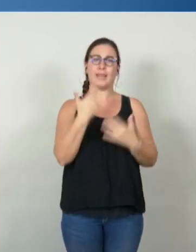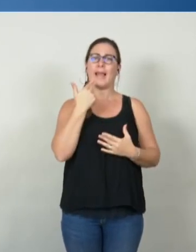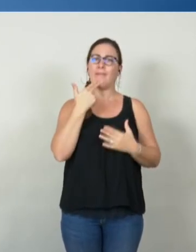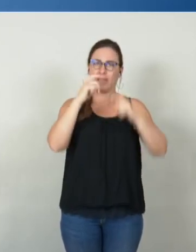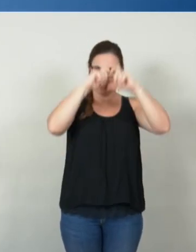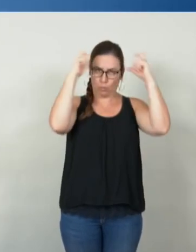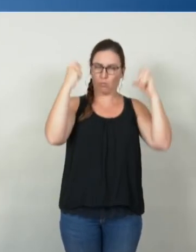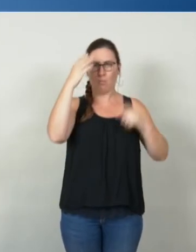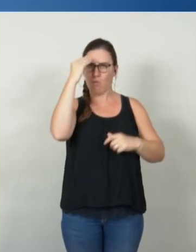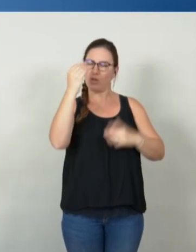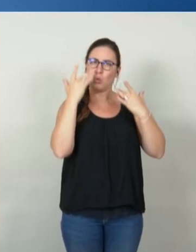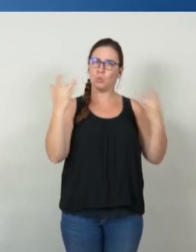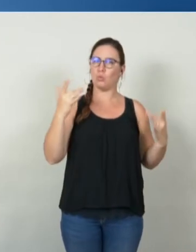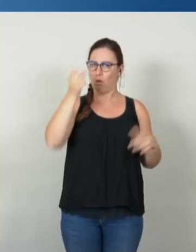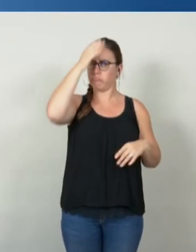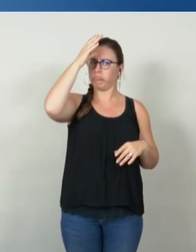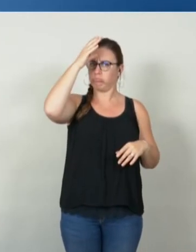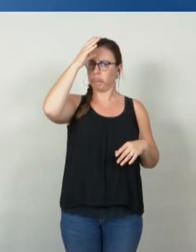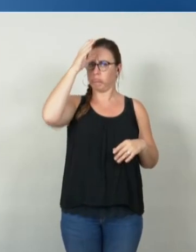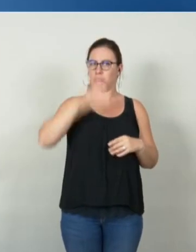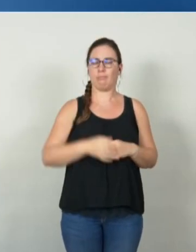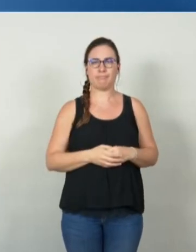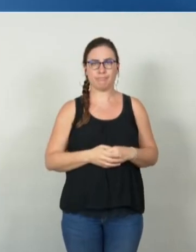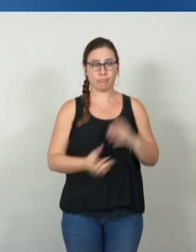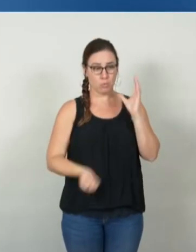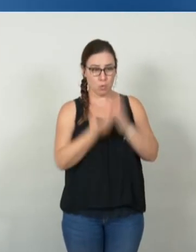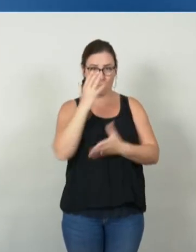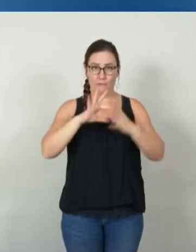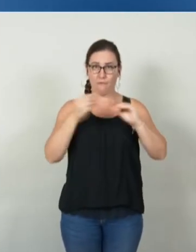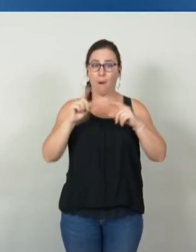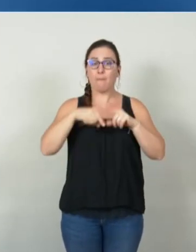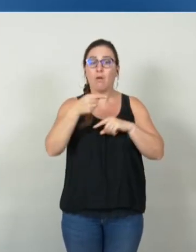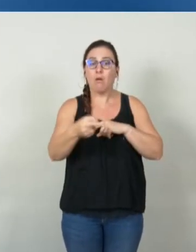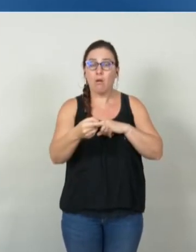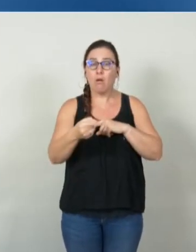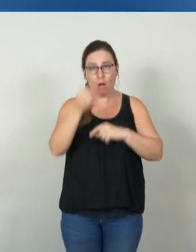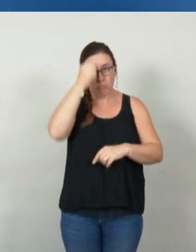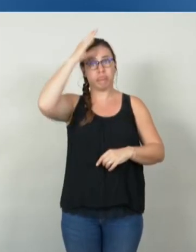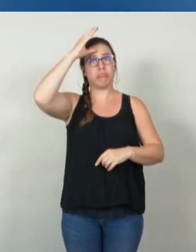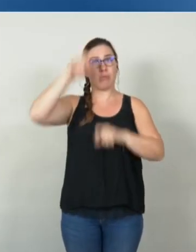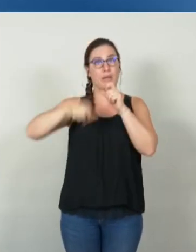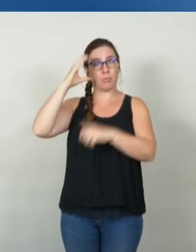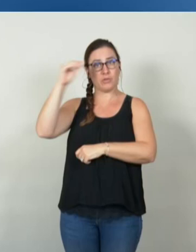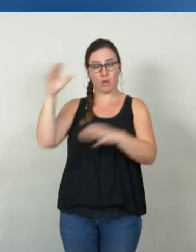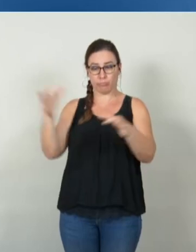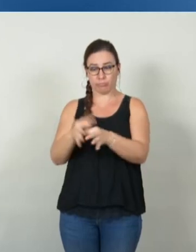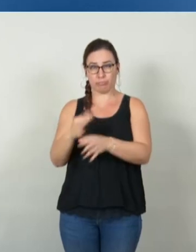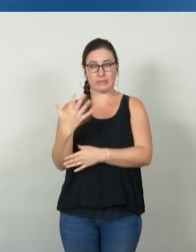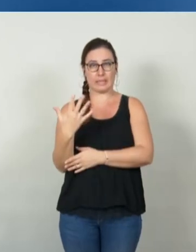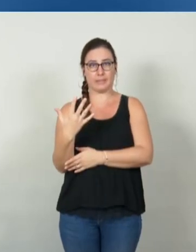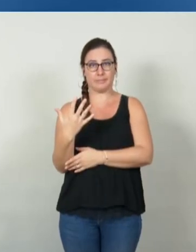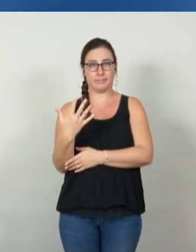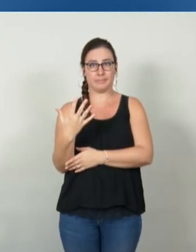des professionnels de la culture donc dans la nouvelle mouture les personnalités qualifiées ne seront plus que 5